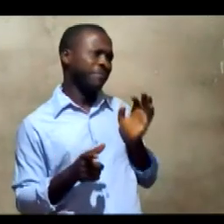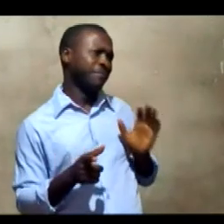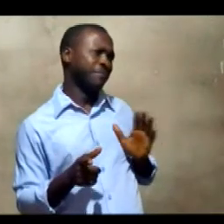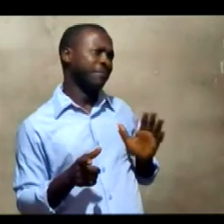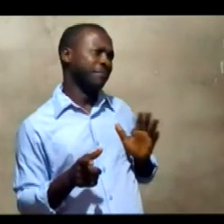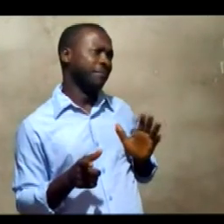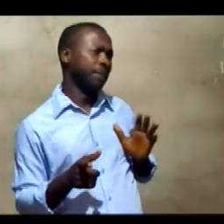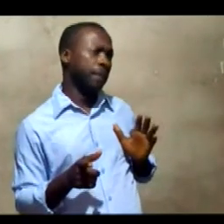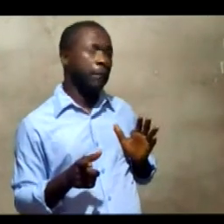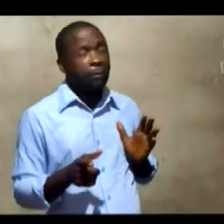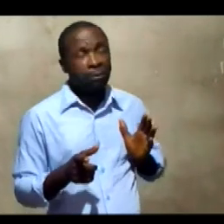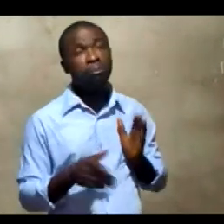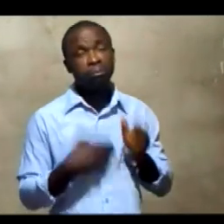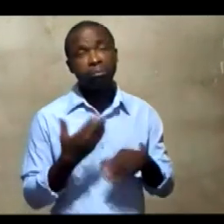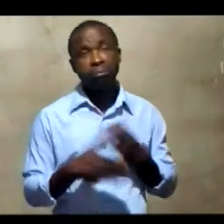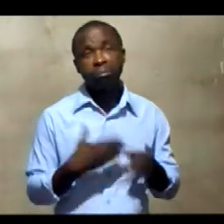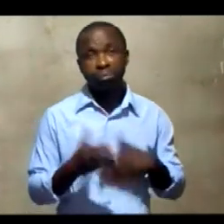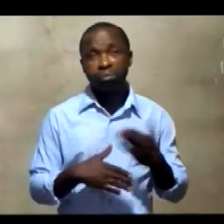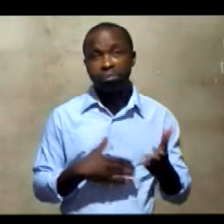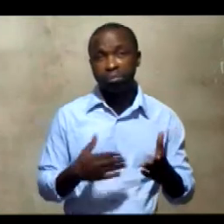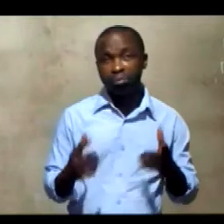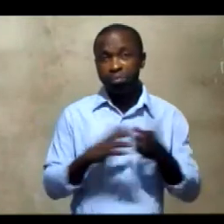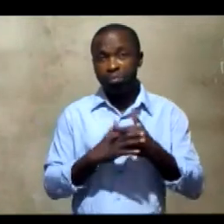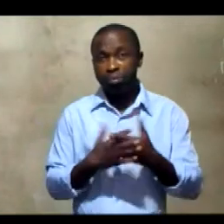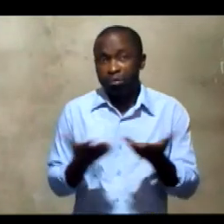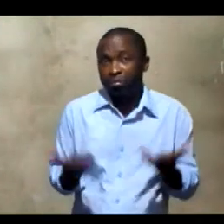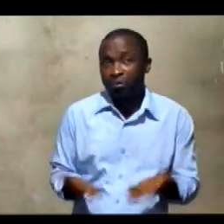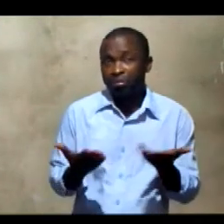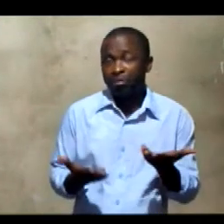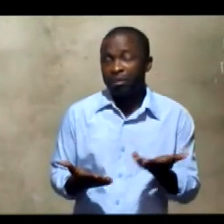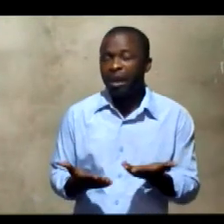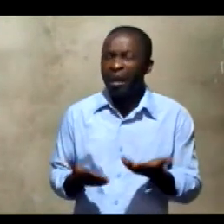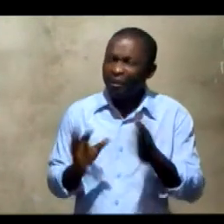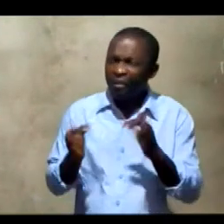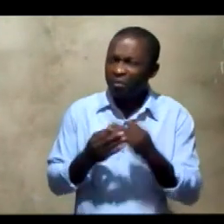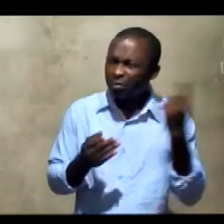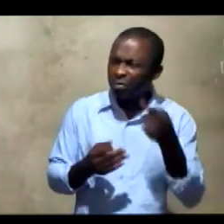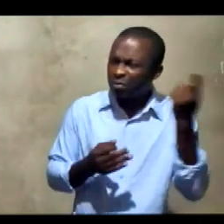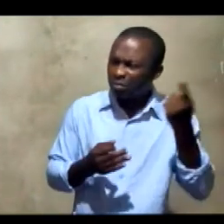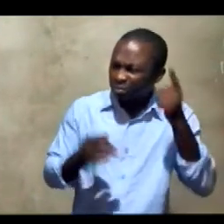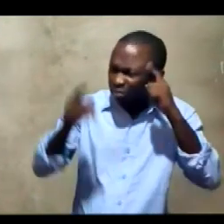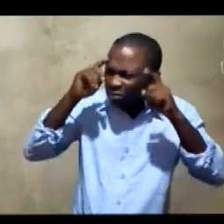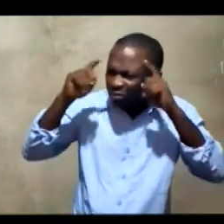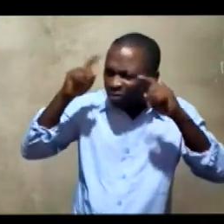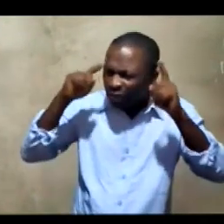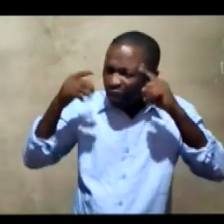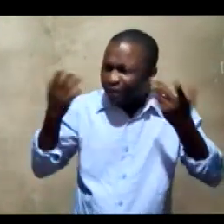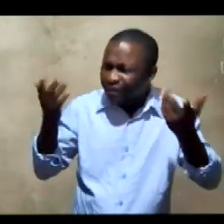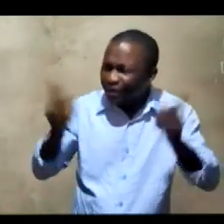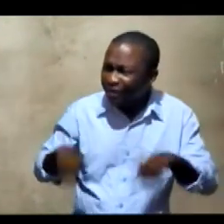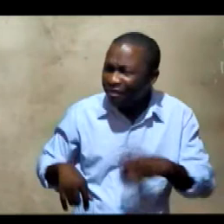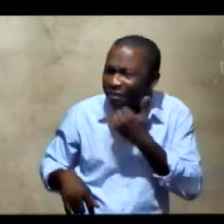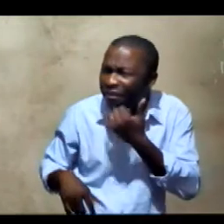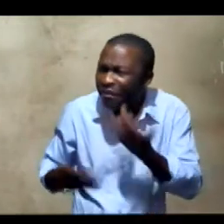aussi à le traiter. On ne savait même pas comment le traiter, ou à l'hôpital ou à l'indigène. On a vu